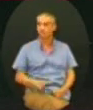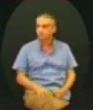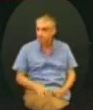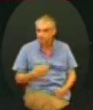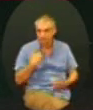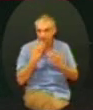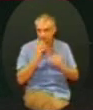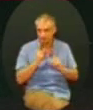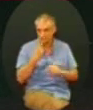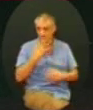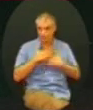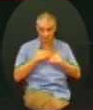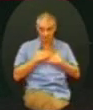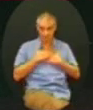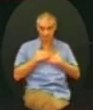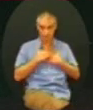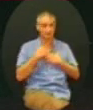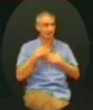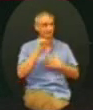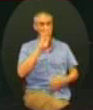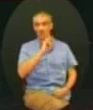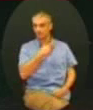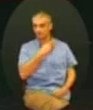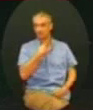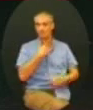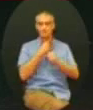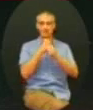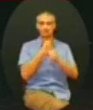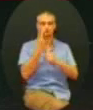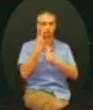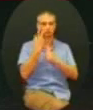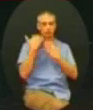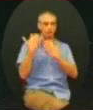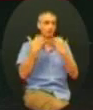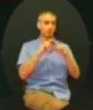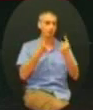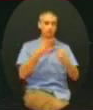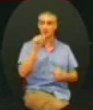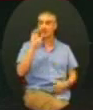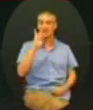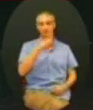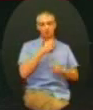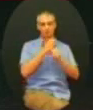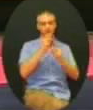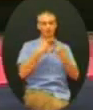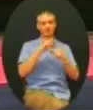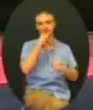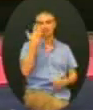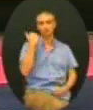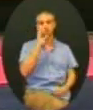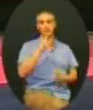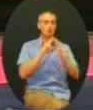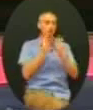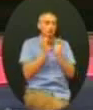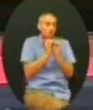אז אני אסביר. בעיניי, אני ואבי מייצגים שני קהלים שונים. אבי הוא נציג של הוועידה הישנה, של